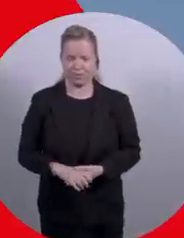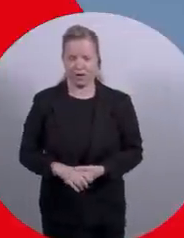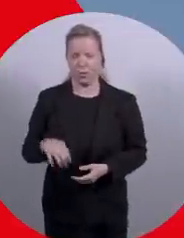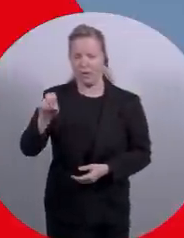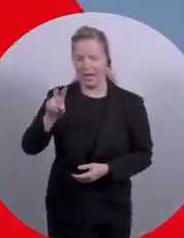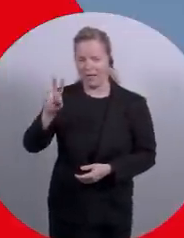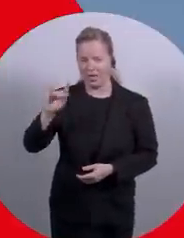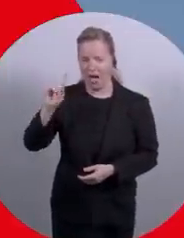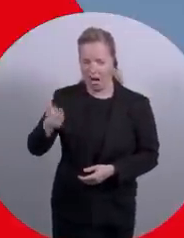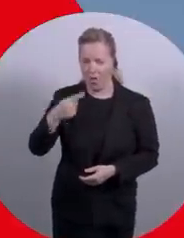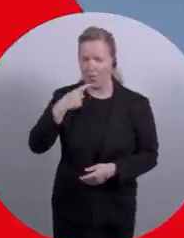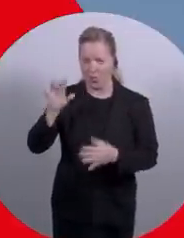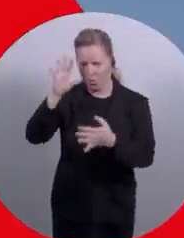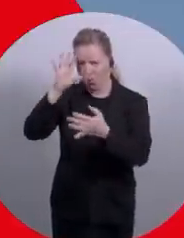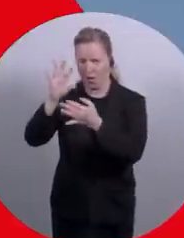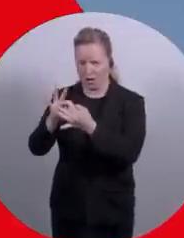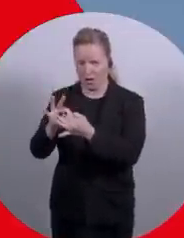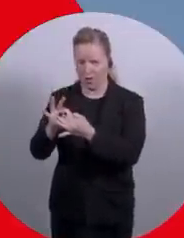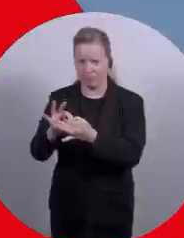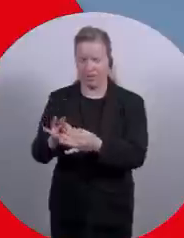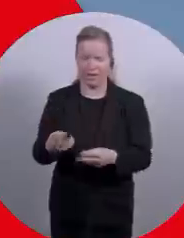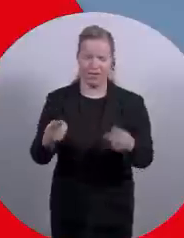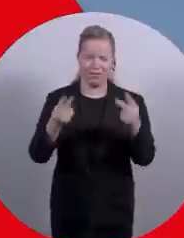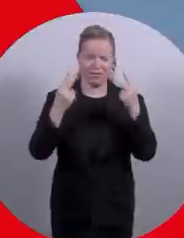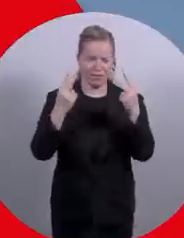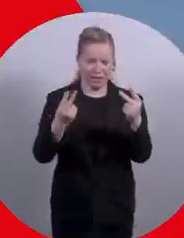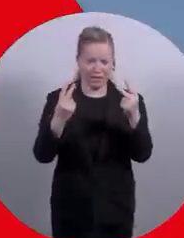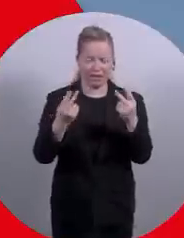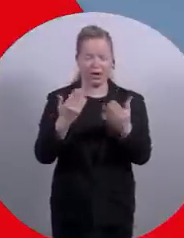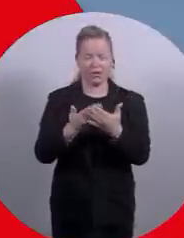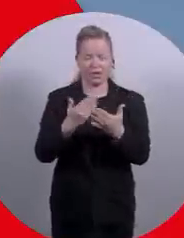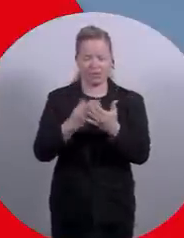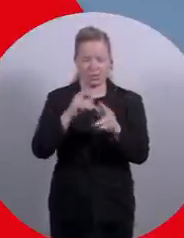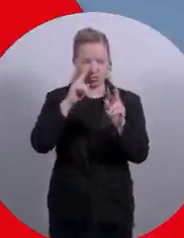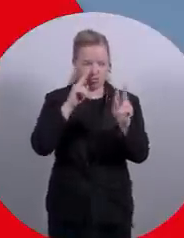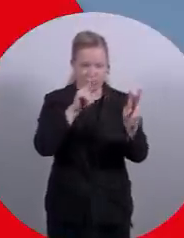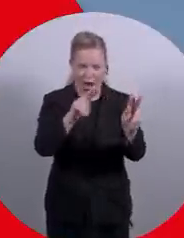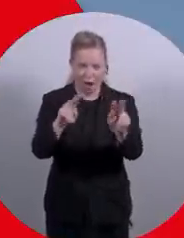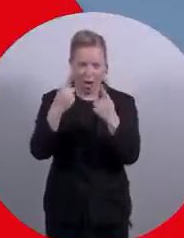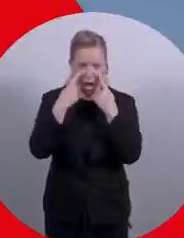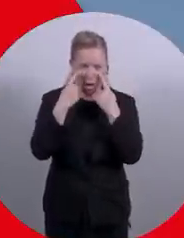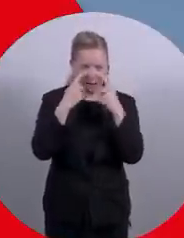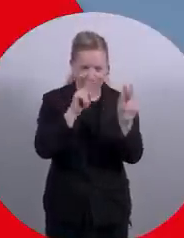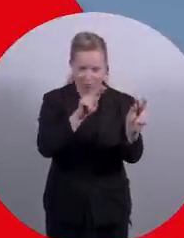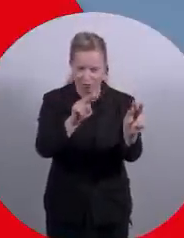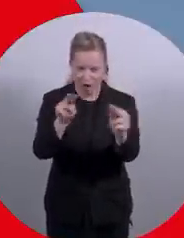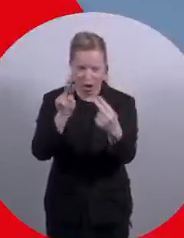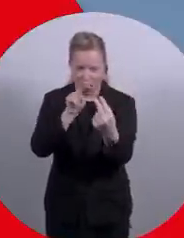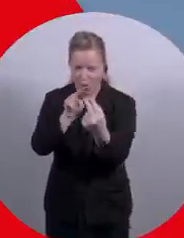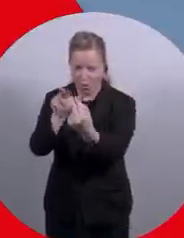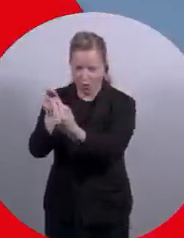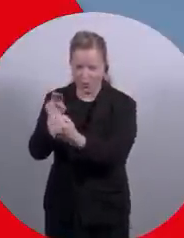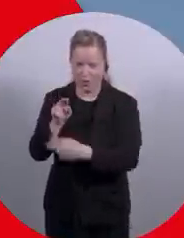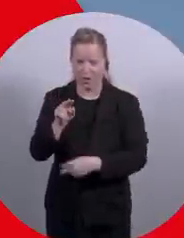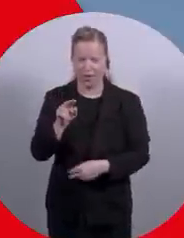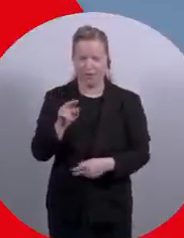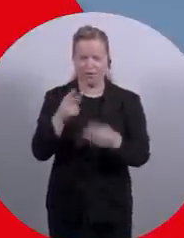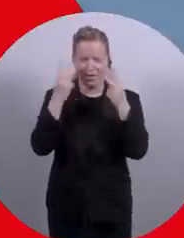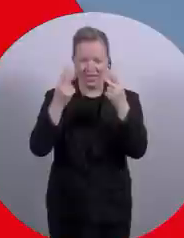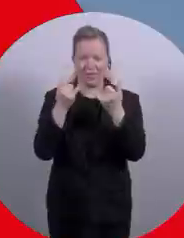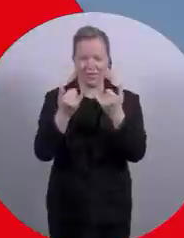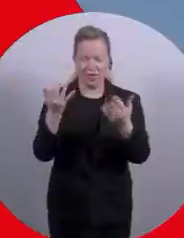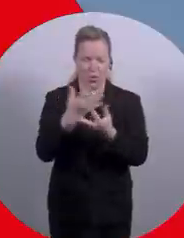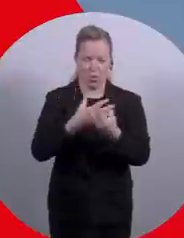anschließend es ist unglaublich wichtig deshalb schaue ich euch das so in die Augen rein wie wir miteinander umgehen